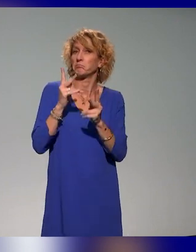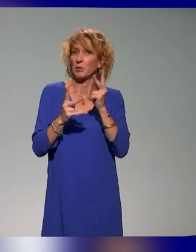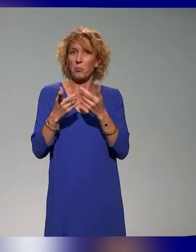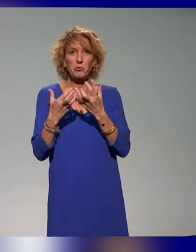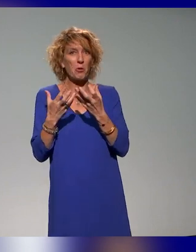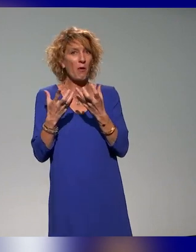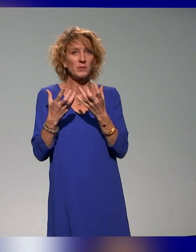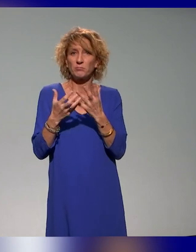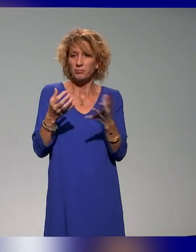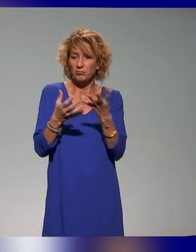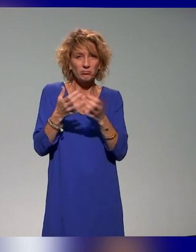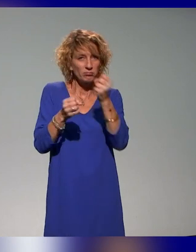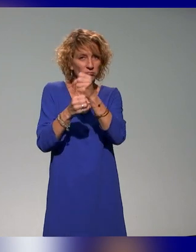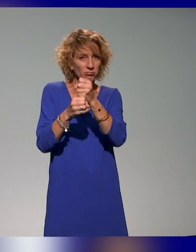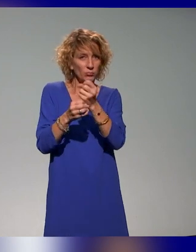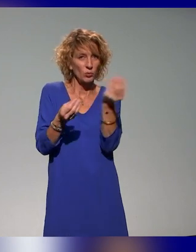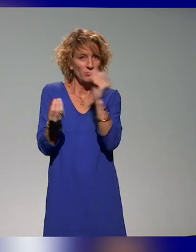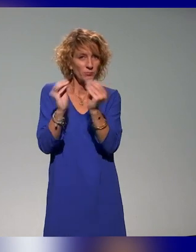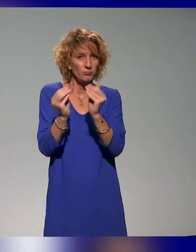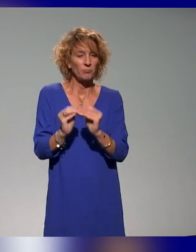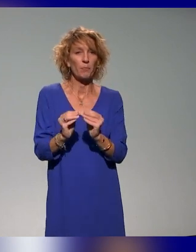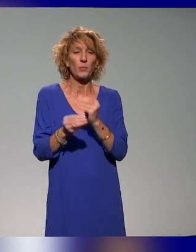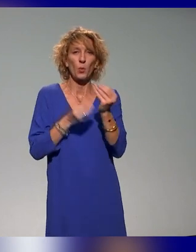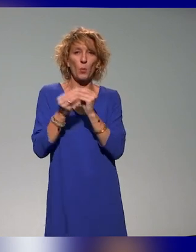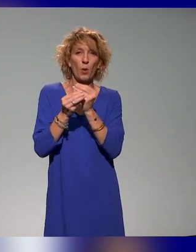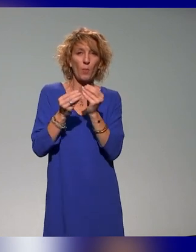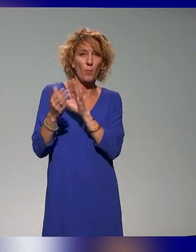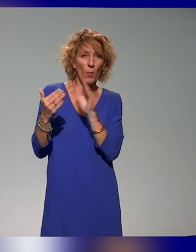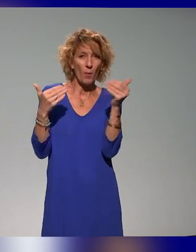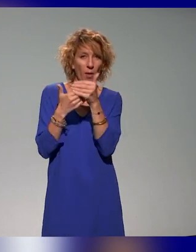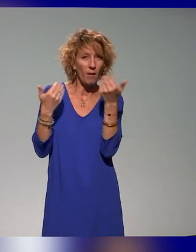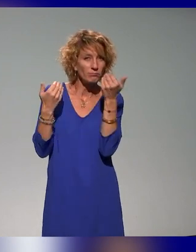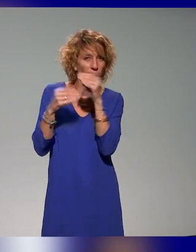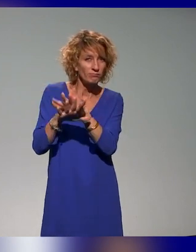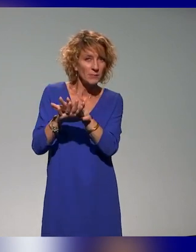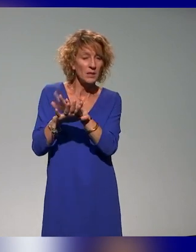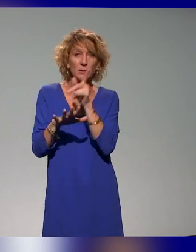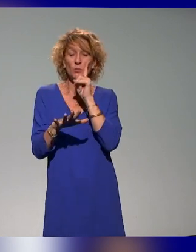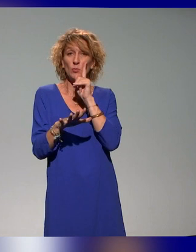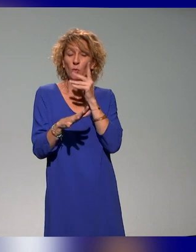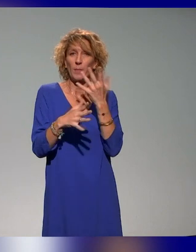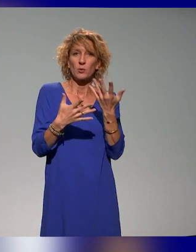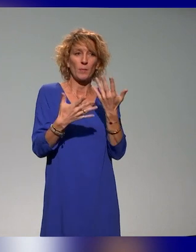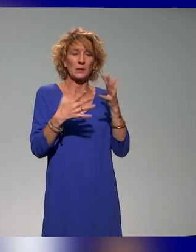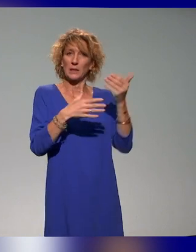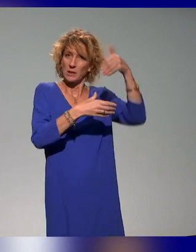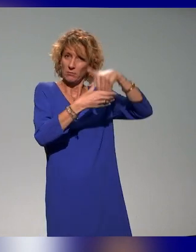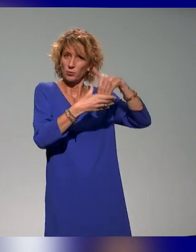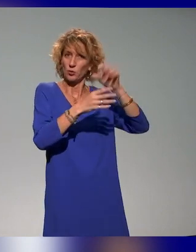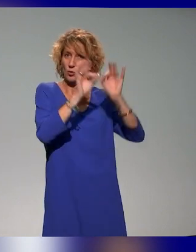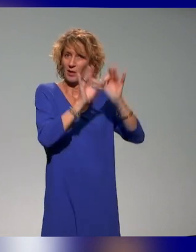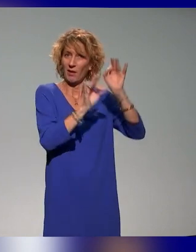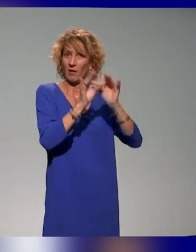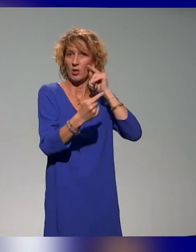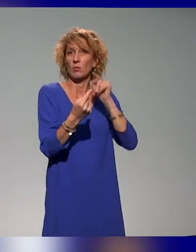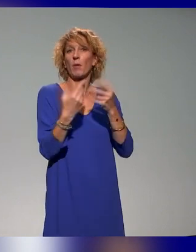place. Et on peut masquer des éléments sans passer par du CSS forcément, parce que c'est déjà compris dans les réglages de thème. Donc là,